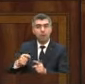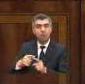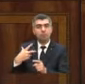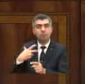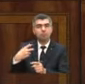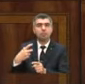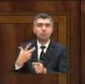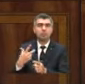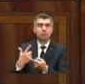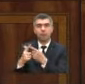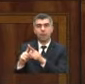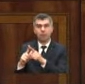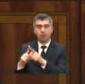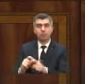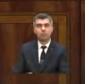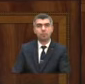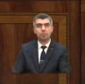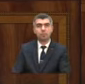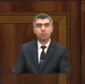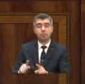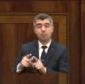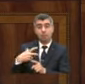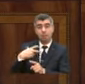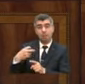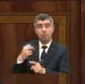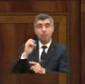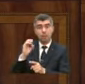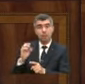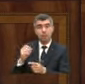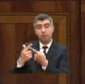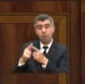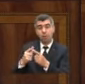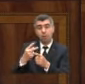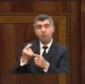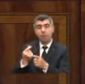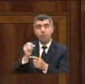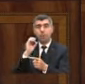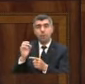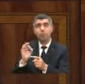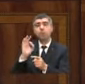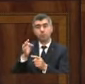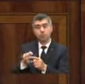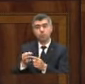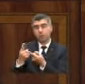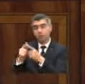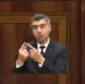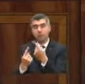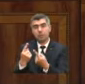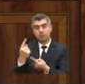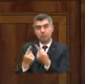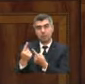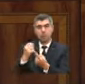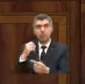مشروع. حنا هاد الاطراء الغير مشروع اليوم كيبانوا الفلوس ديالو، كيبانوا الفلوس ديال استغلال النفوذ وتضارب